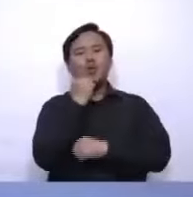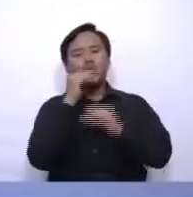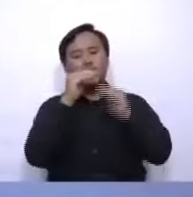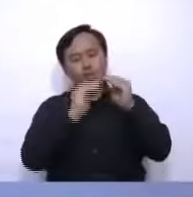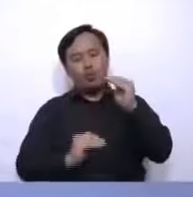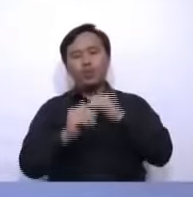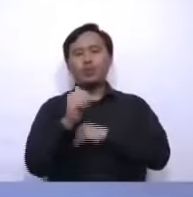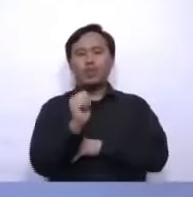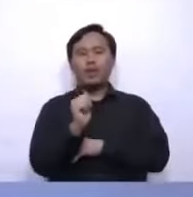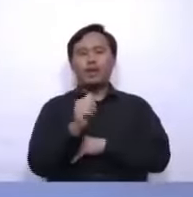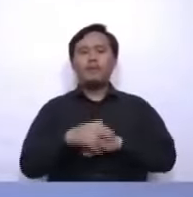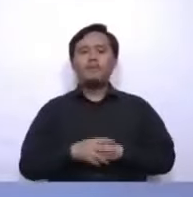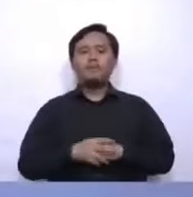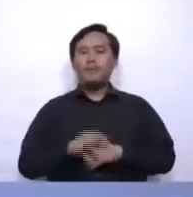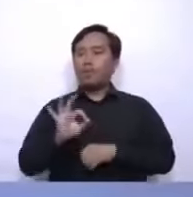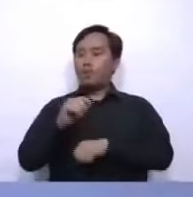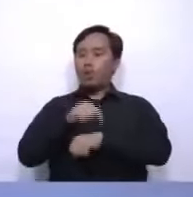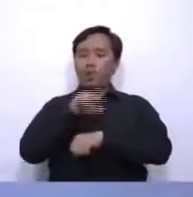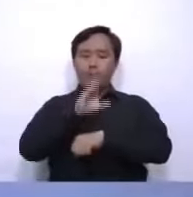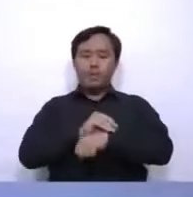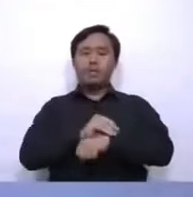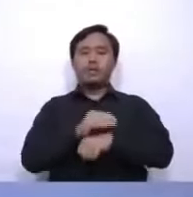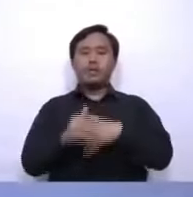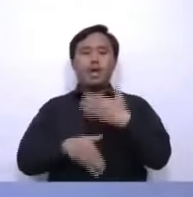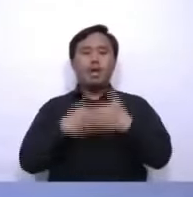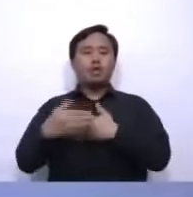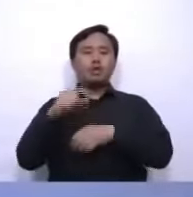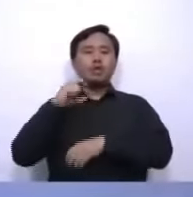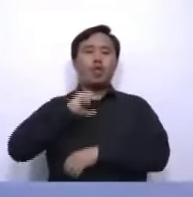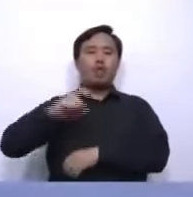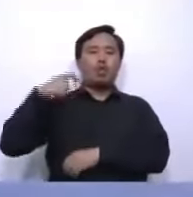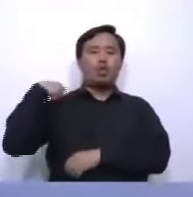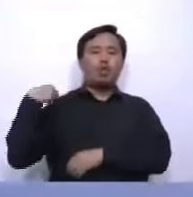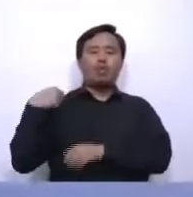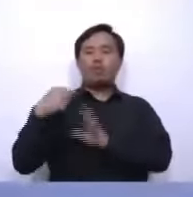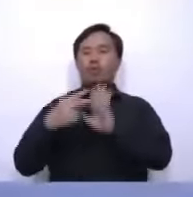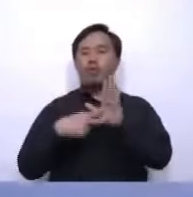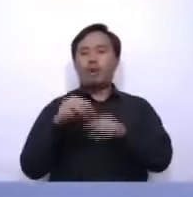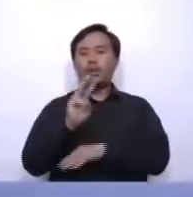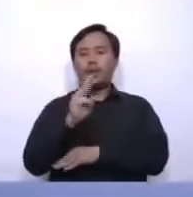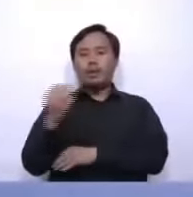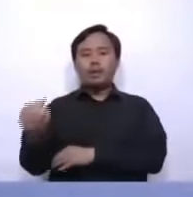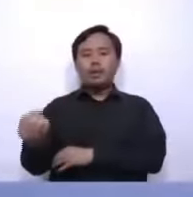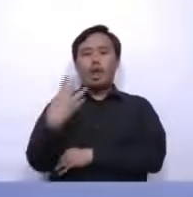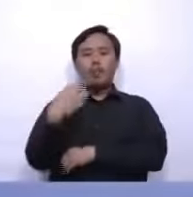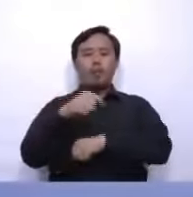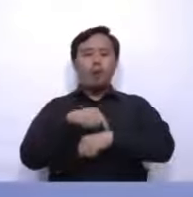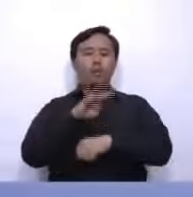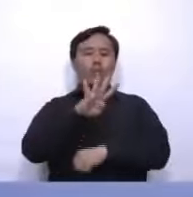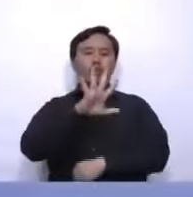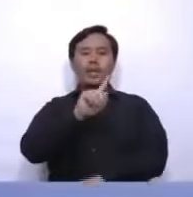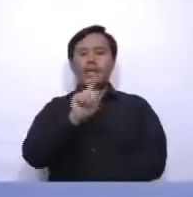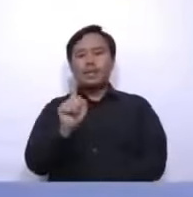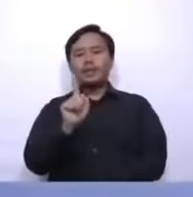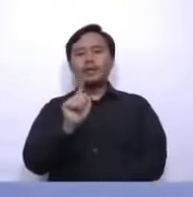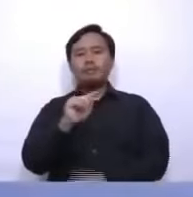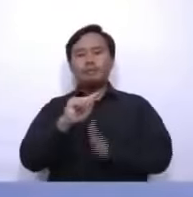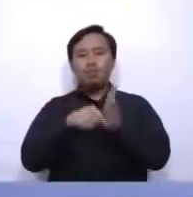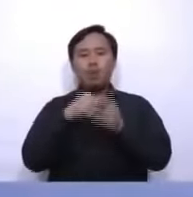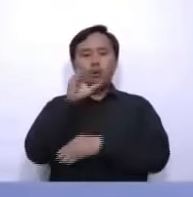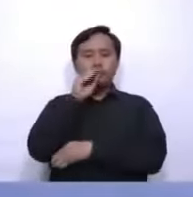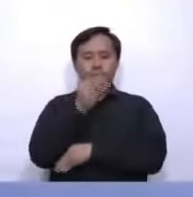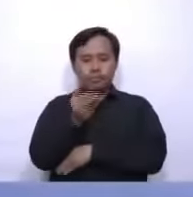Baik, terima kasih waktu habis. Berikutnya kami persilakan Cagub nomor urut 3 untuk menjawab pertanyaan dalam waktu 45 detik dihitung